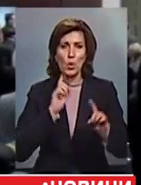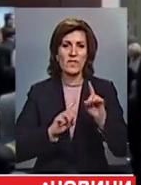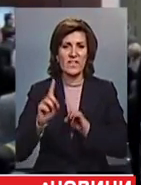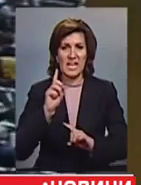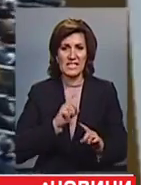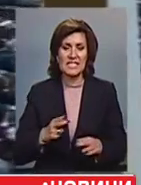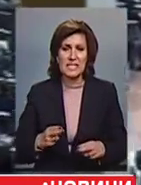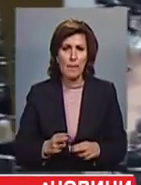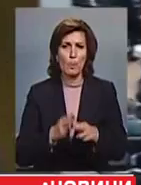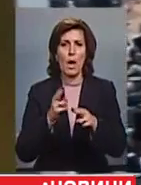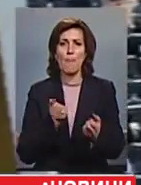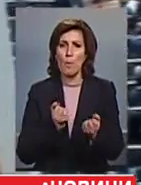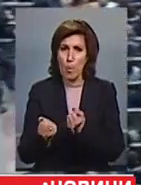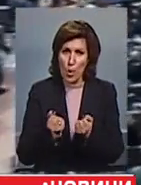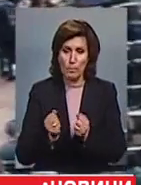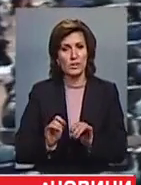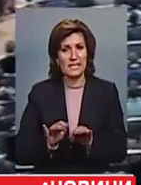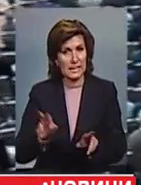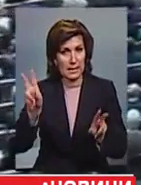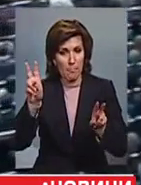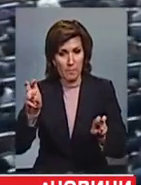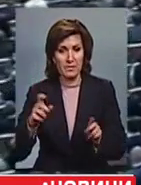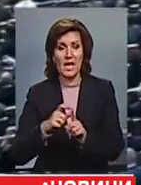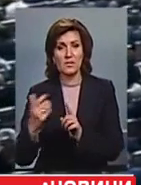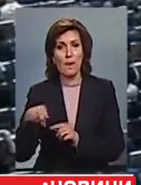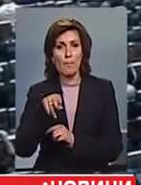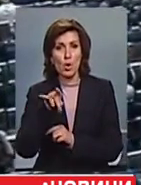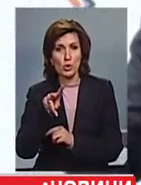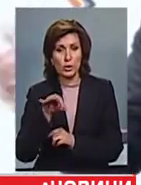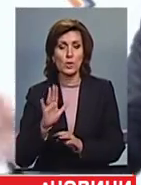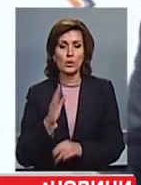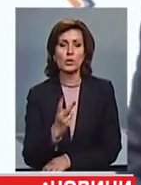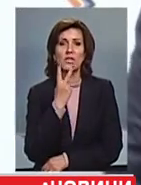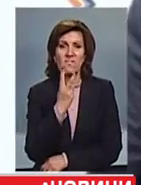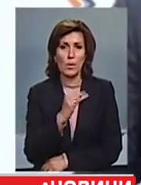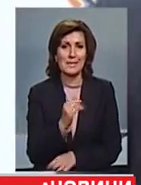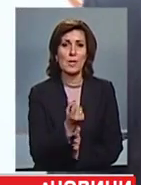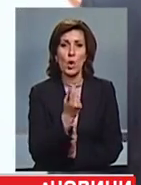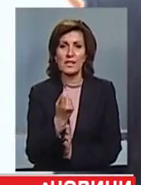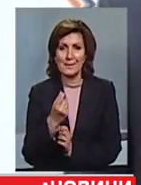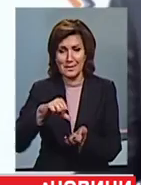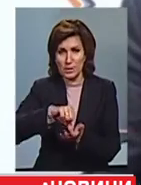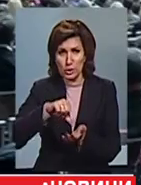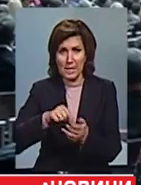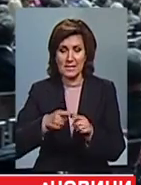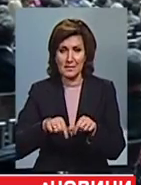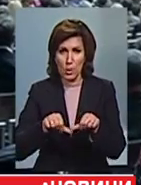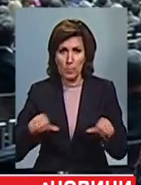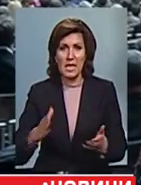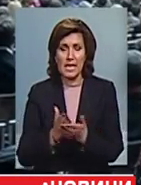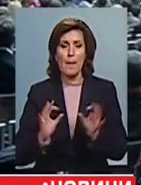конференції «Запобігаємо, боремось, діємо». За словами Порошенка, лише двоє з 11 членів цієї комісії